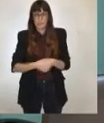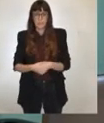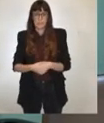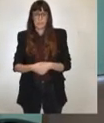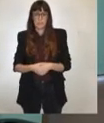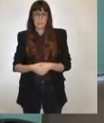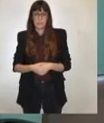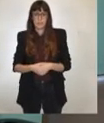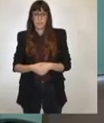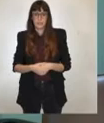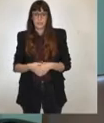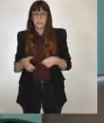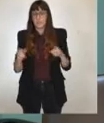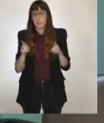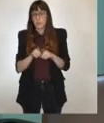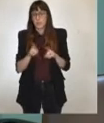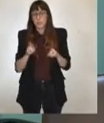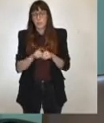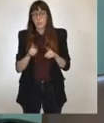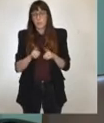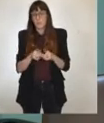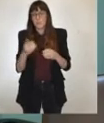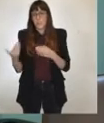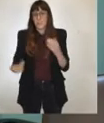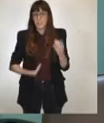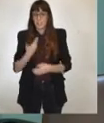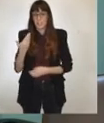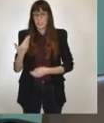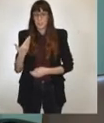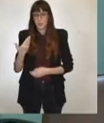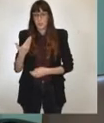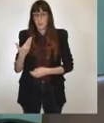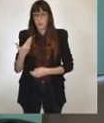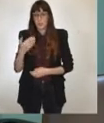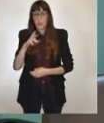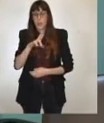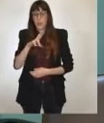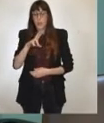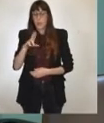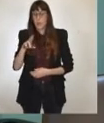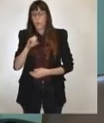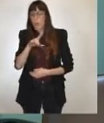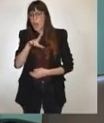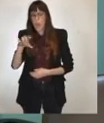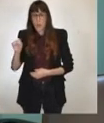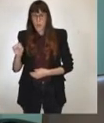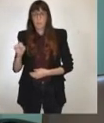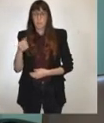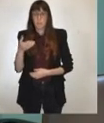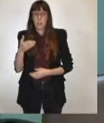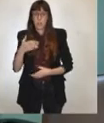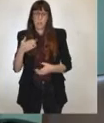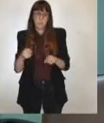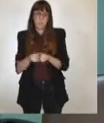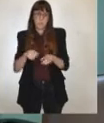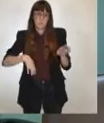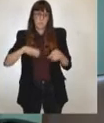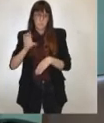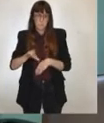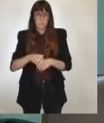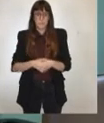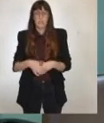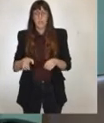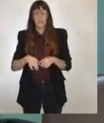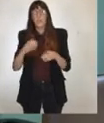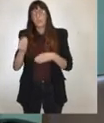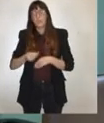des victimes de la traite des êtres humains, avec l'Action Ruelle, l'accompagnement scolaire à distance pour les enfants hébergés à la PAFED à hauteur